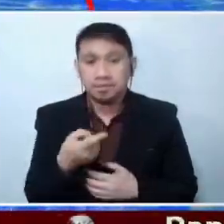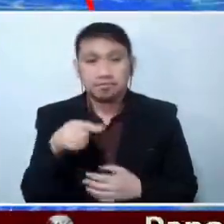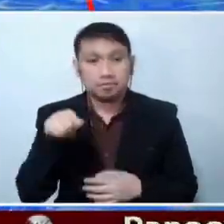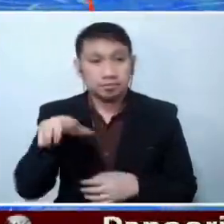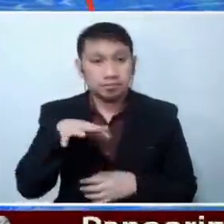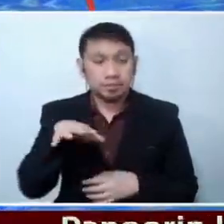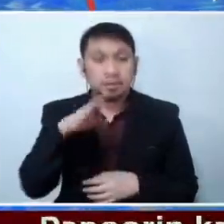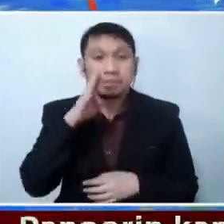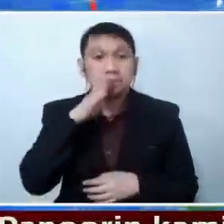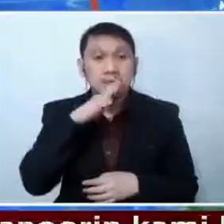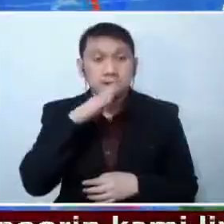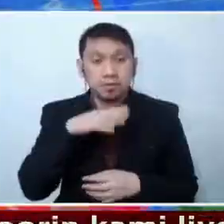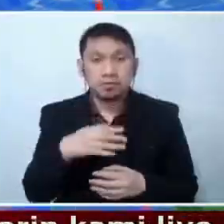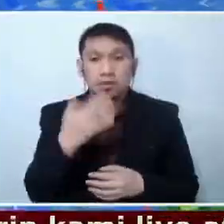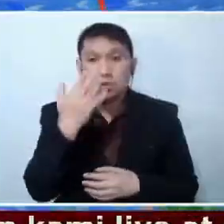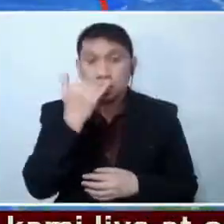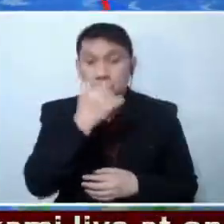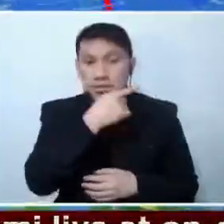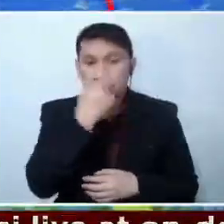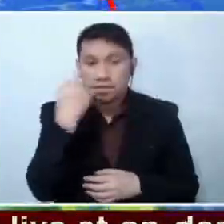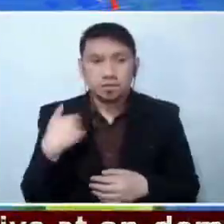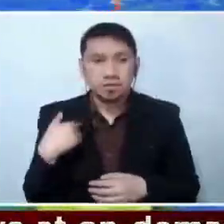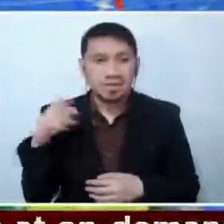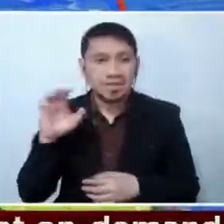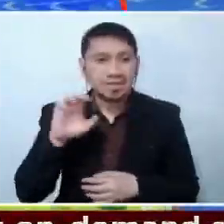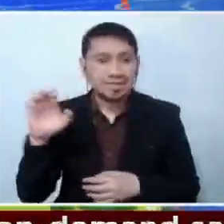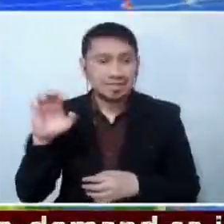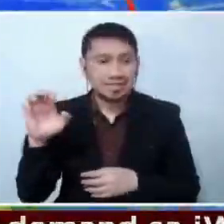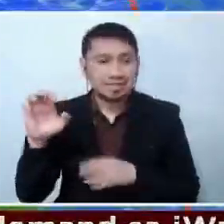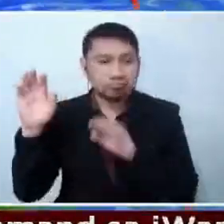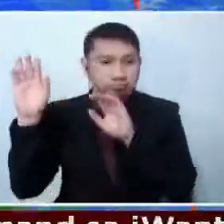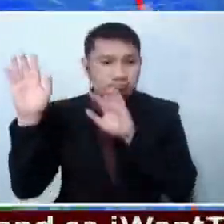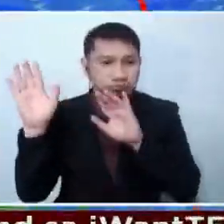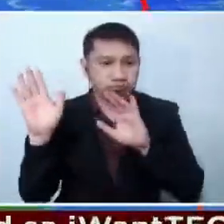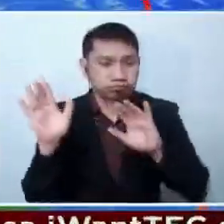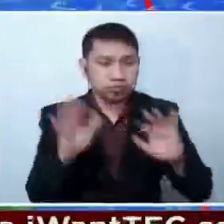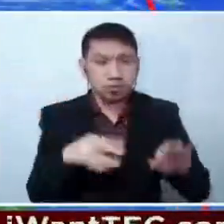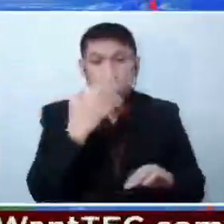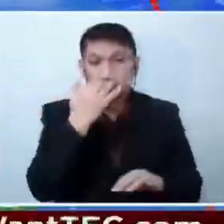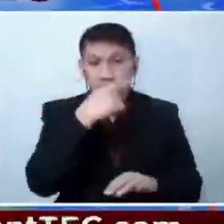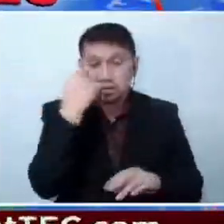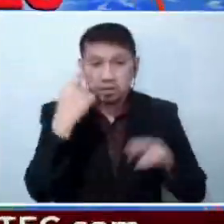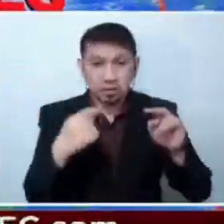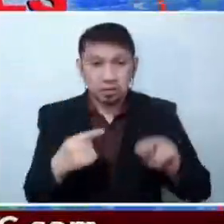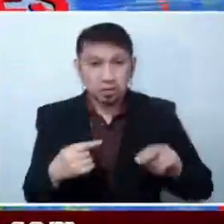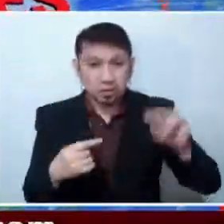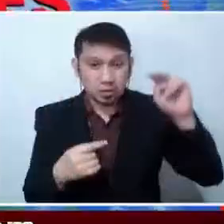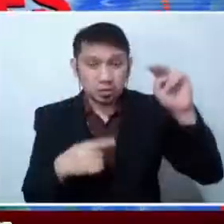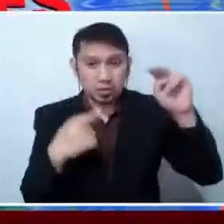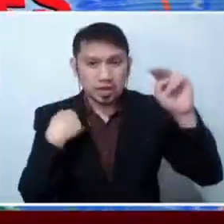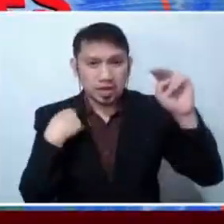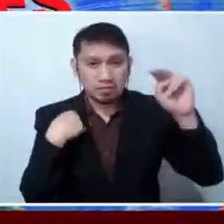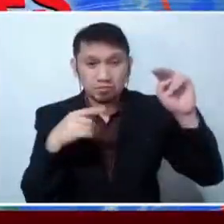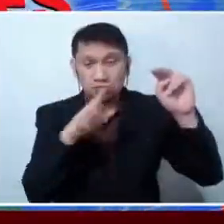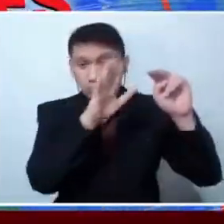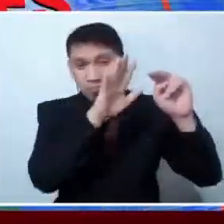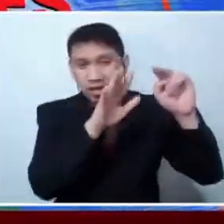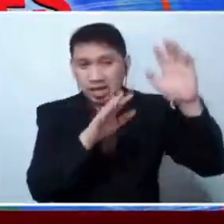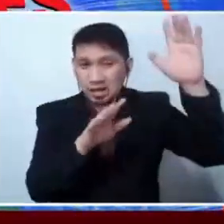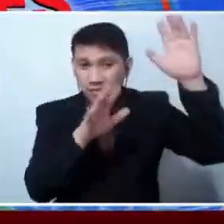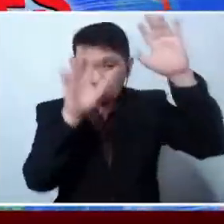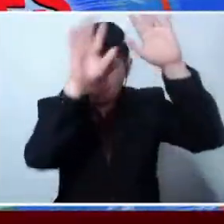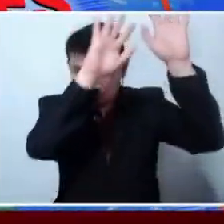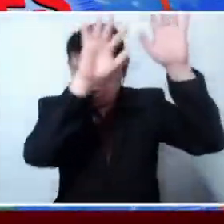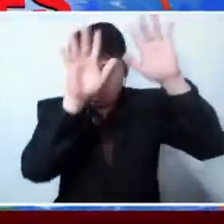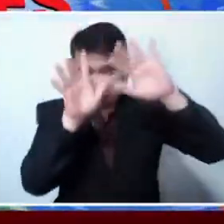area, dahil ito sa tinatawag na easterlies, habang sa Northern Luzon ay dahil naman sa shear lines o tail end ng frontal system.